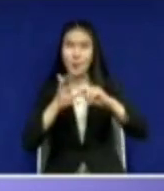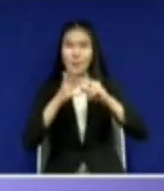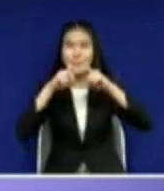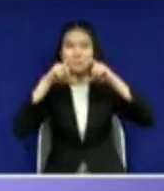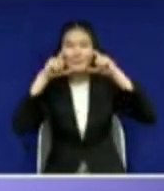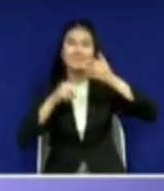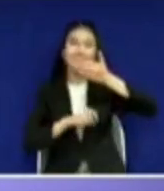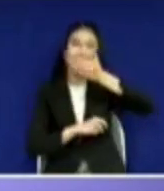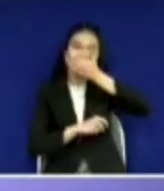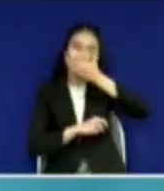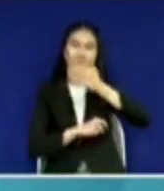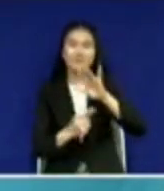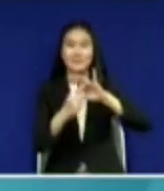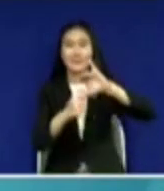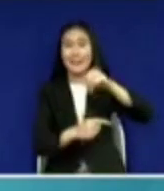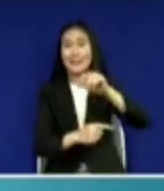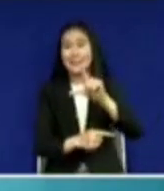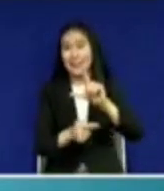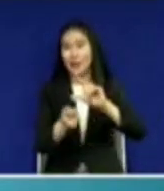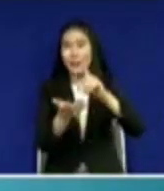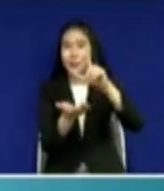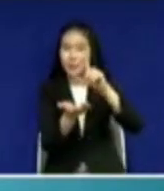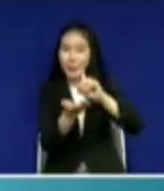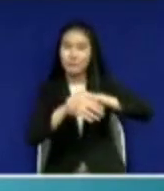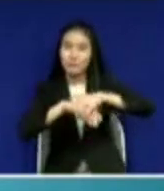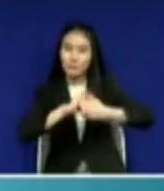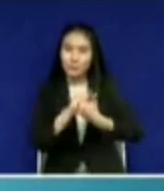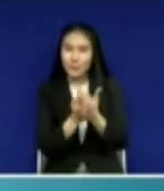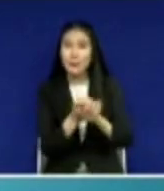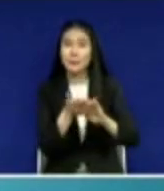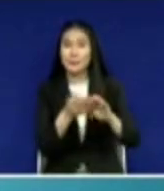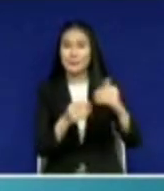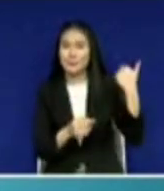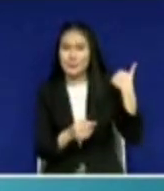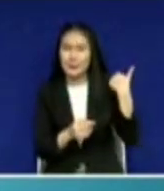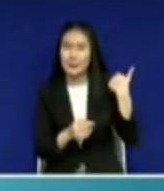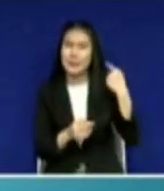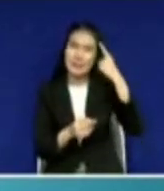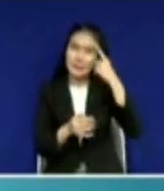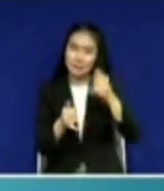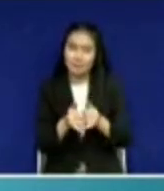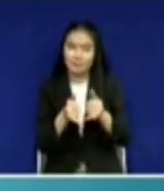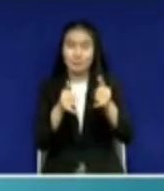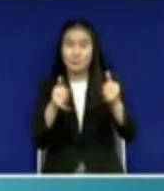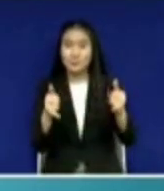ค่ะพกแอลกอฮอล์เจลหรือว่าแอลกอฮอล์สเปรย์ติดตัวไปด้วยแล้วก็พยายามรักษาระย